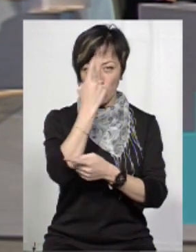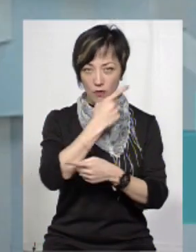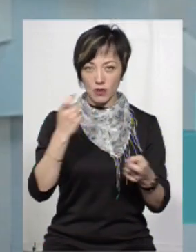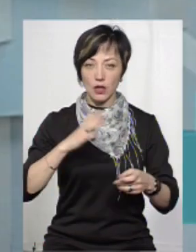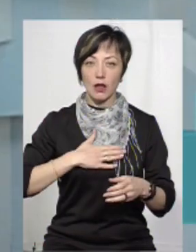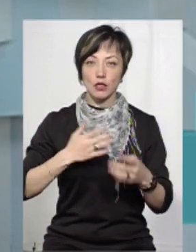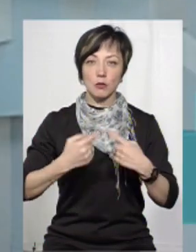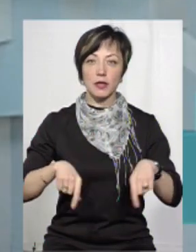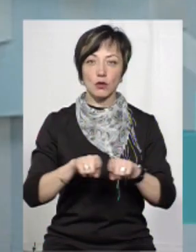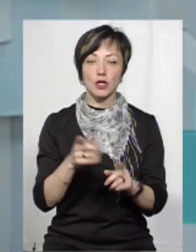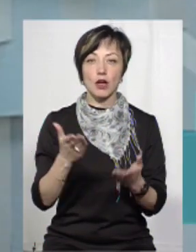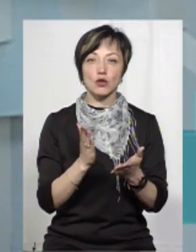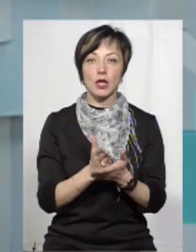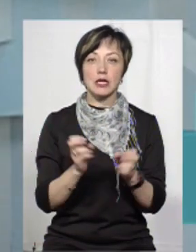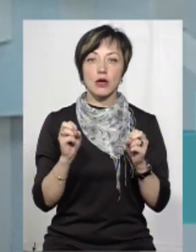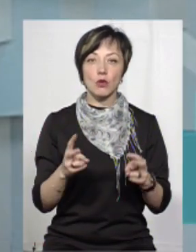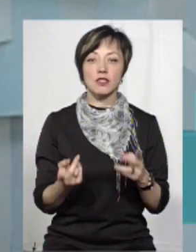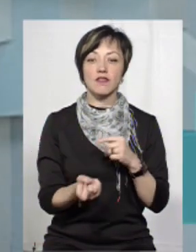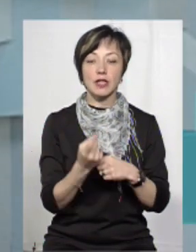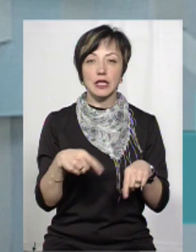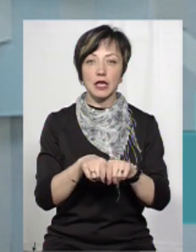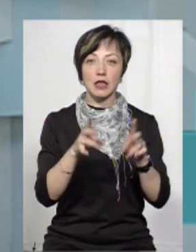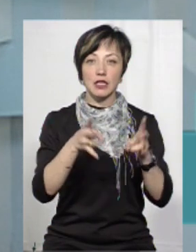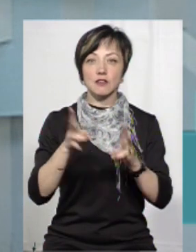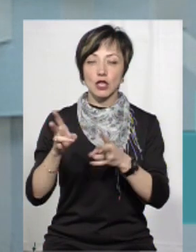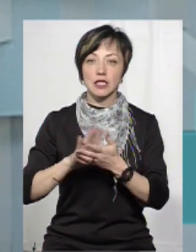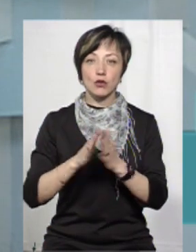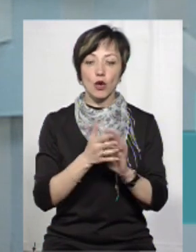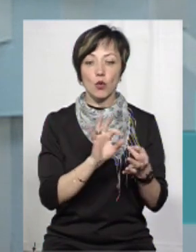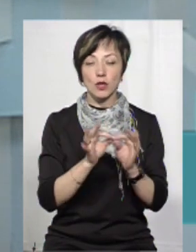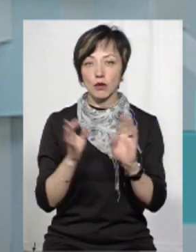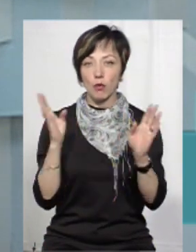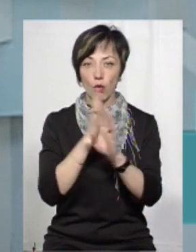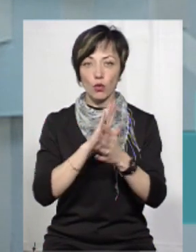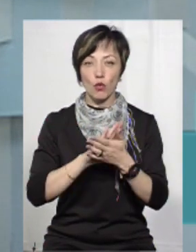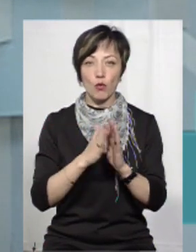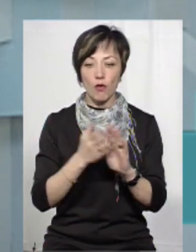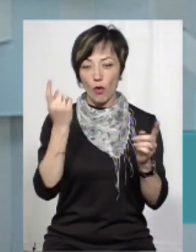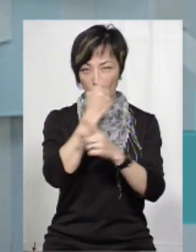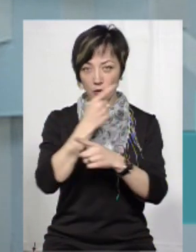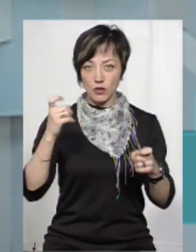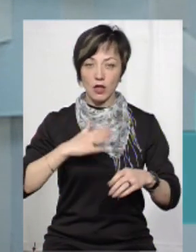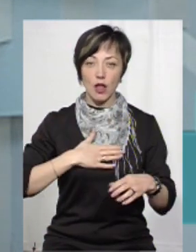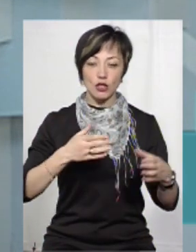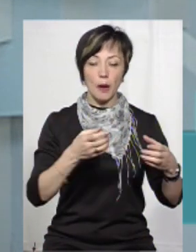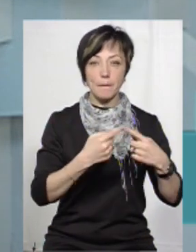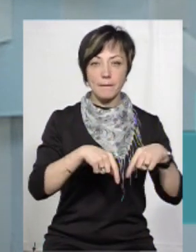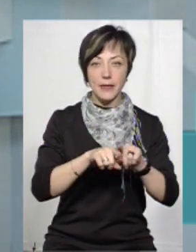Оповіщуються наші підрозділи, якщо є загроза виникнення таких надзвичайних ситуацій, ускладнення погодних умов, оповіщуються наші